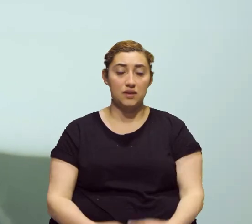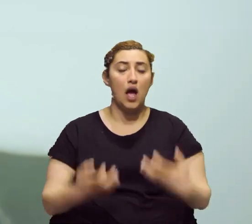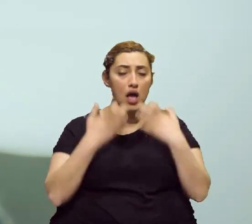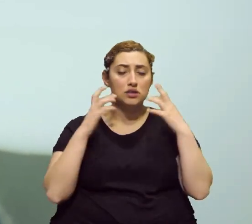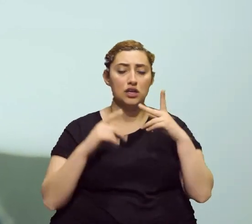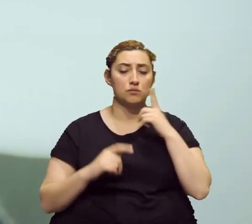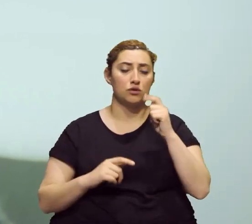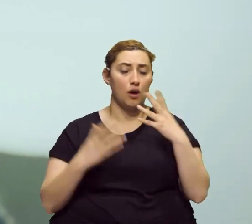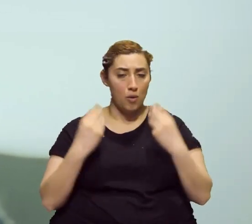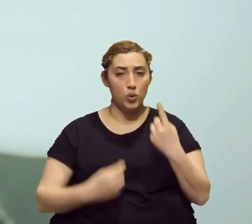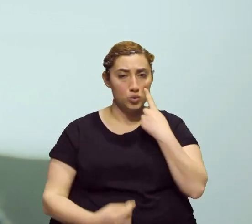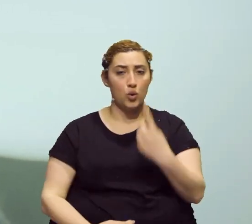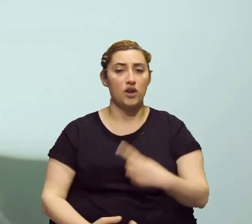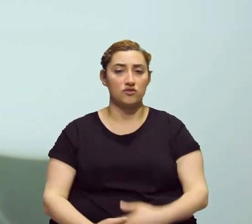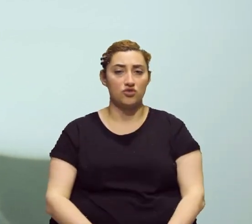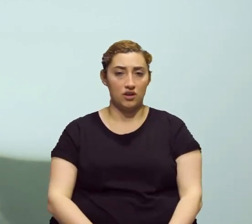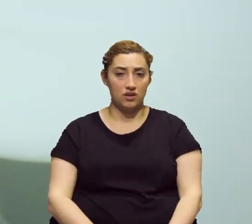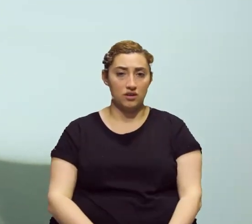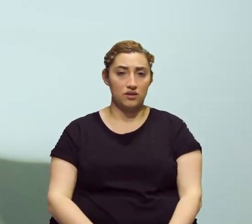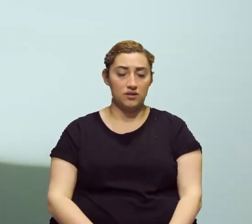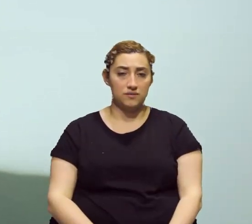Aslan gibi bir delikanlı olduğunu görecek.